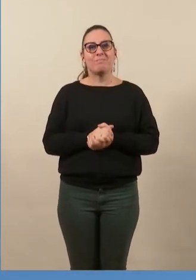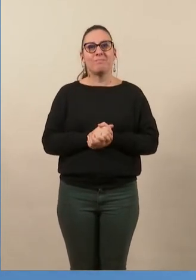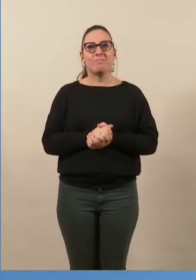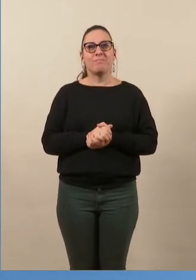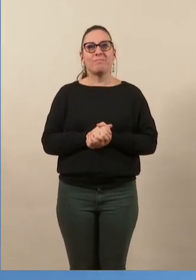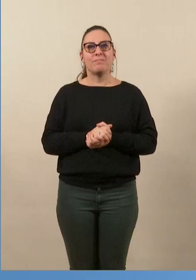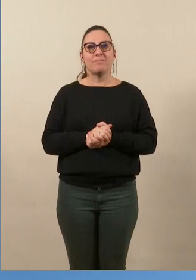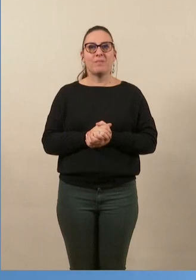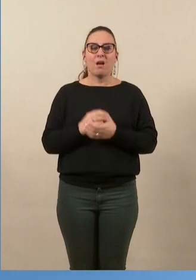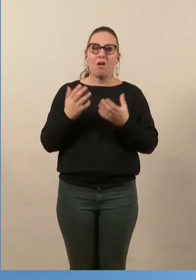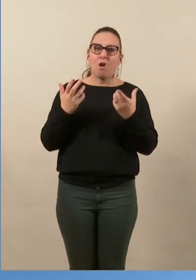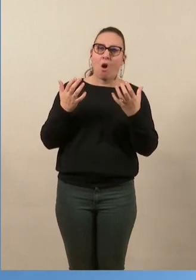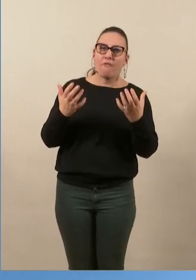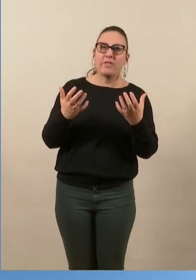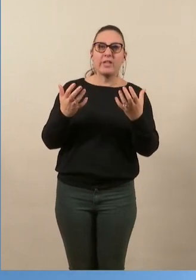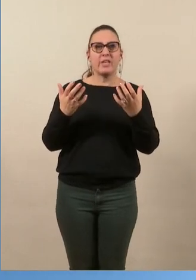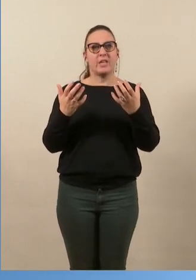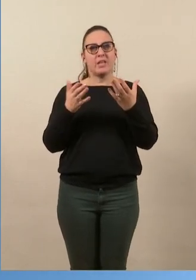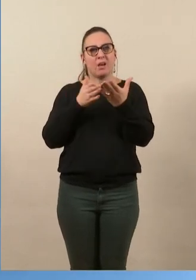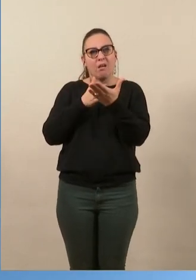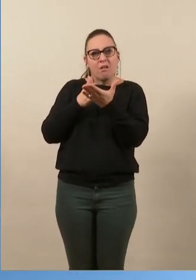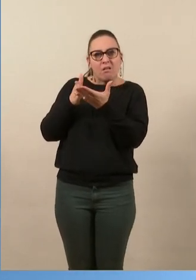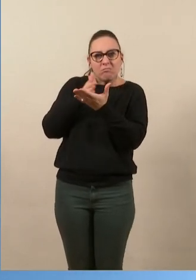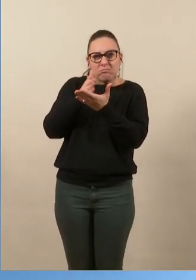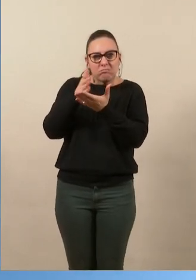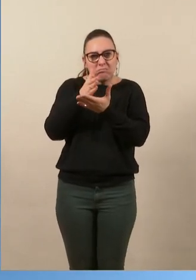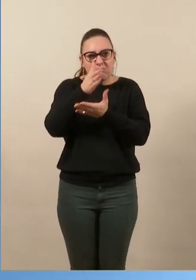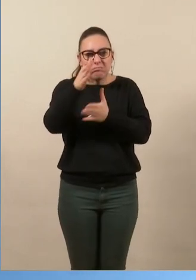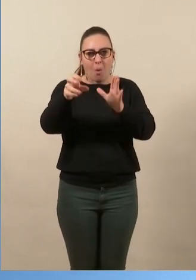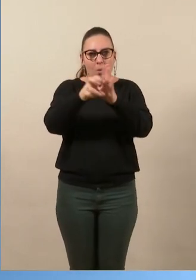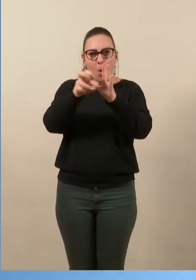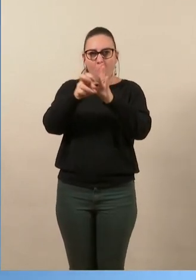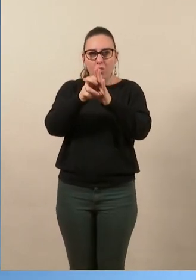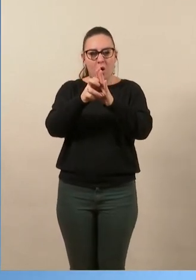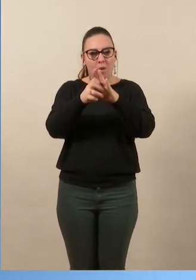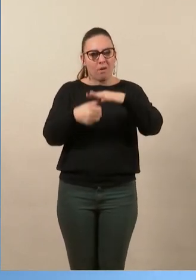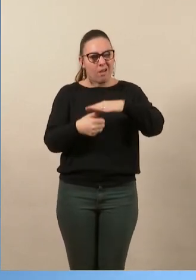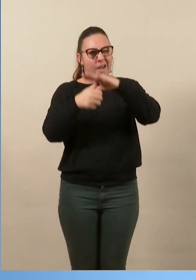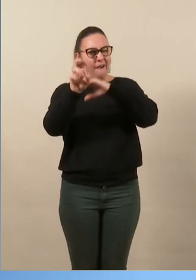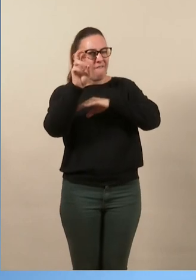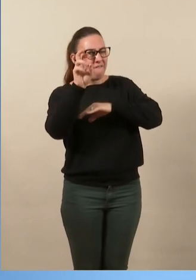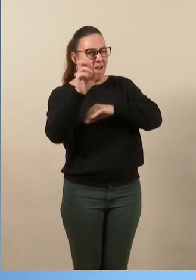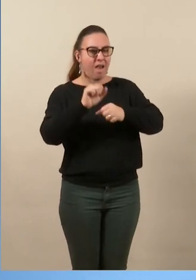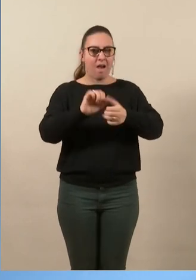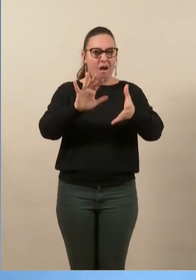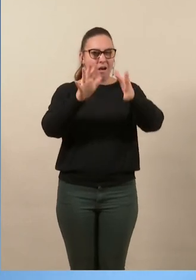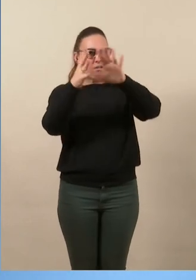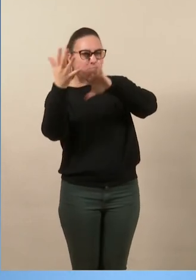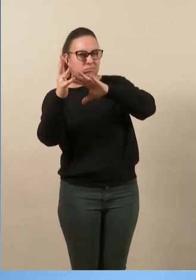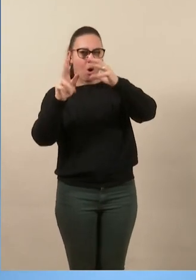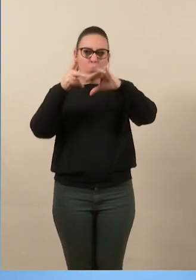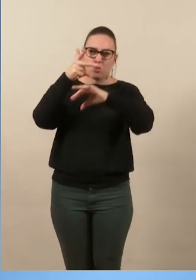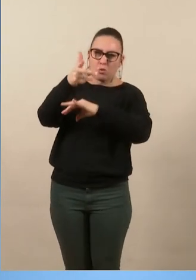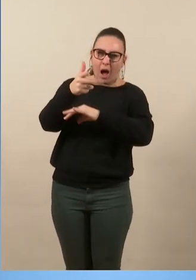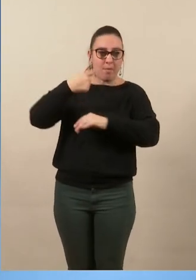pour s'intégrer sur cette voie de Grenoble capital verte la transition la durabilité et cetera